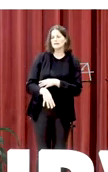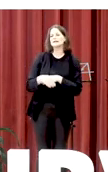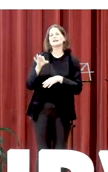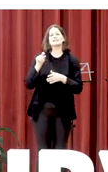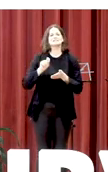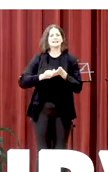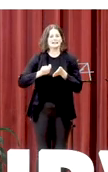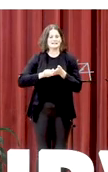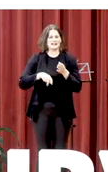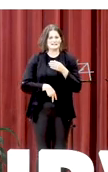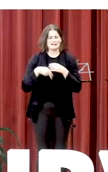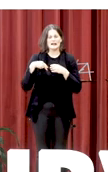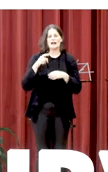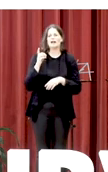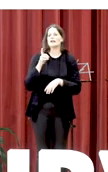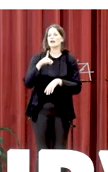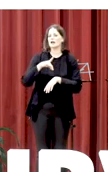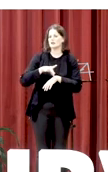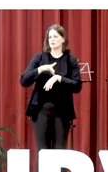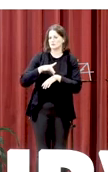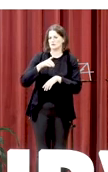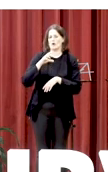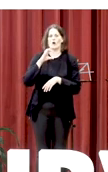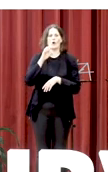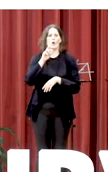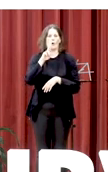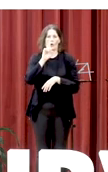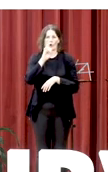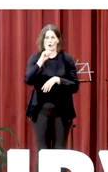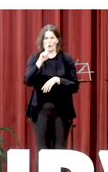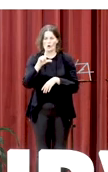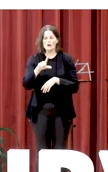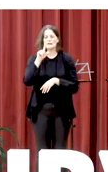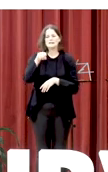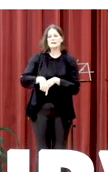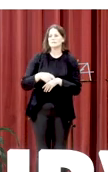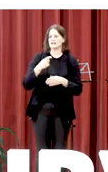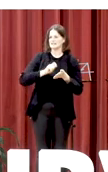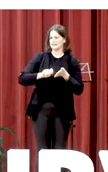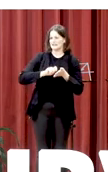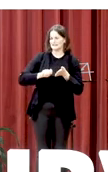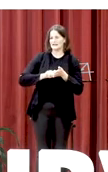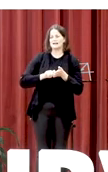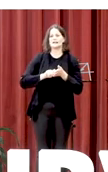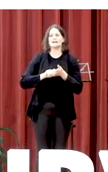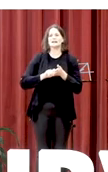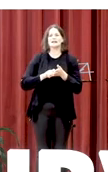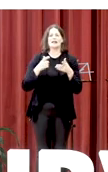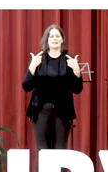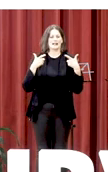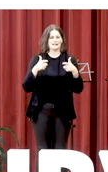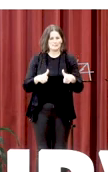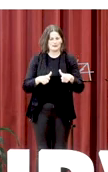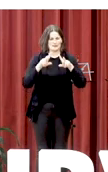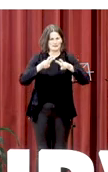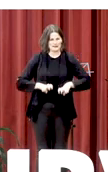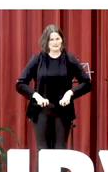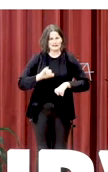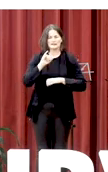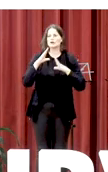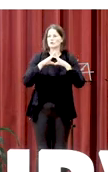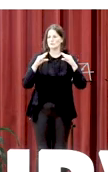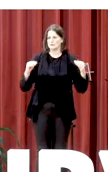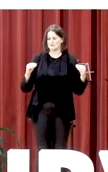Recerca i Universitats, el doctor Oriol Escardívol, secretària general del Consell Interuniversitari de Catalunya, del Departament de Recerca i